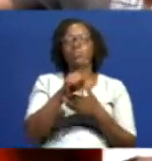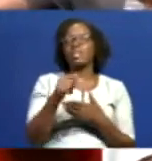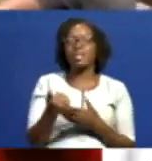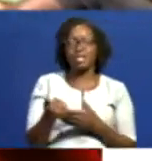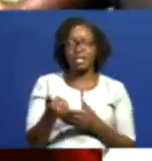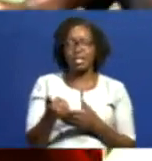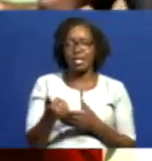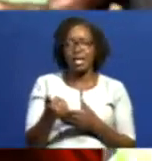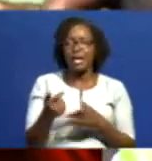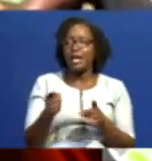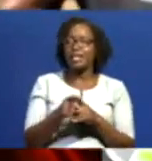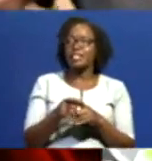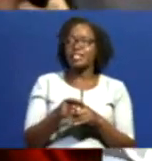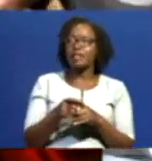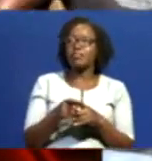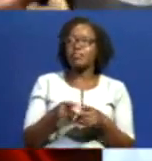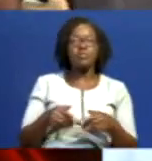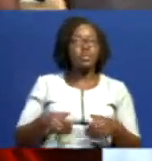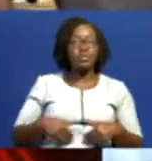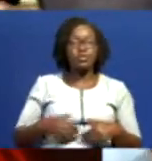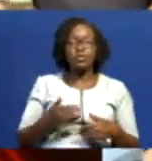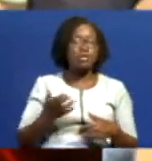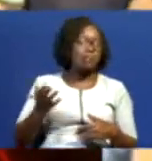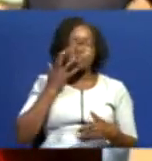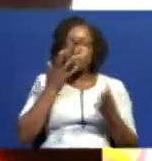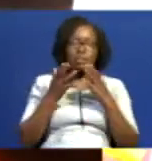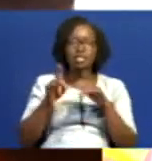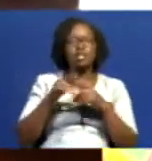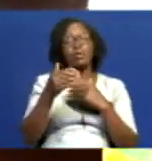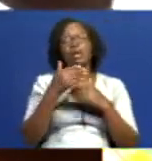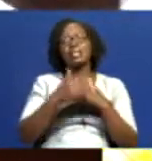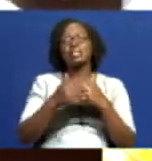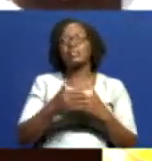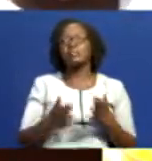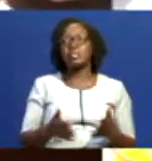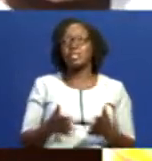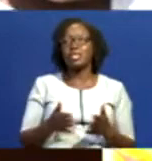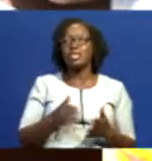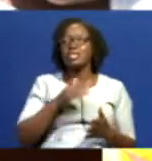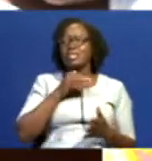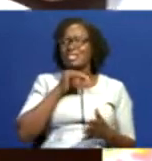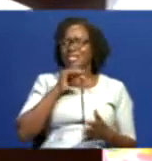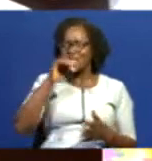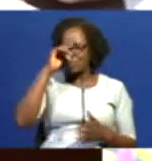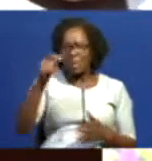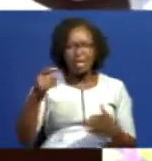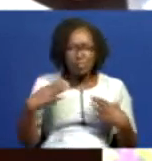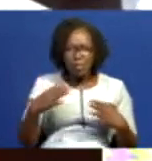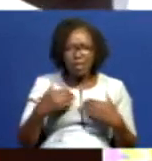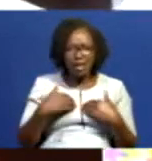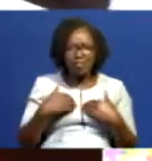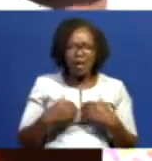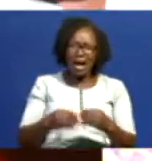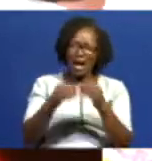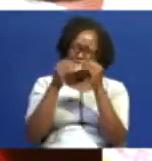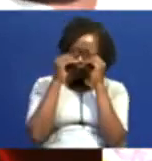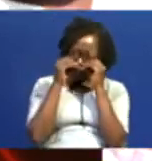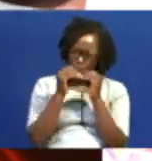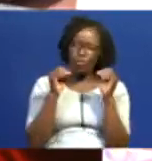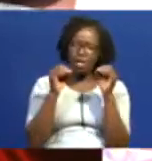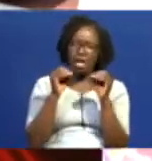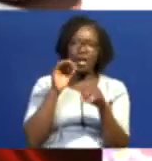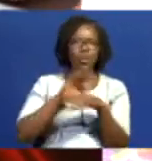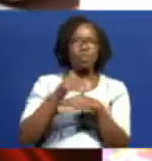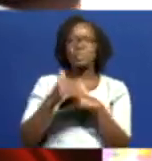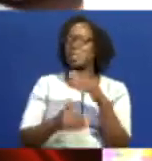Na hata vijana wenye walimpiga ni majirani pia. They don't have respect towards people. And they are not good